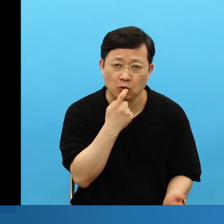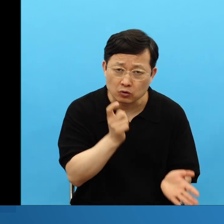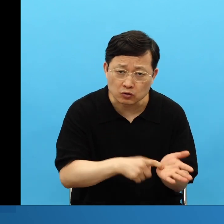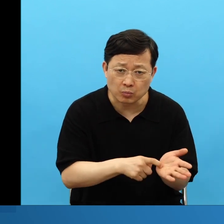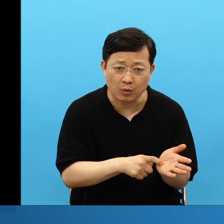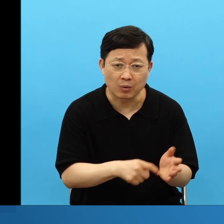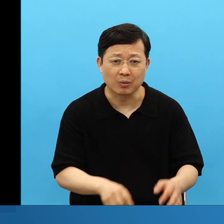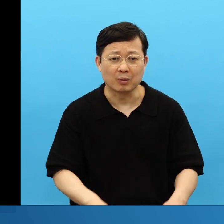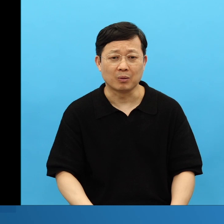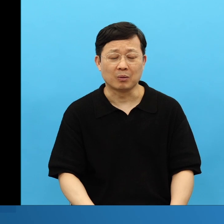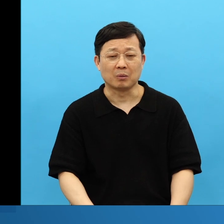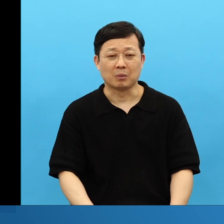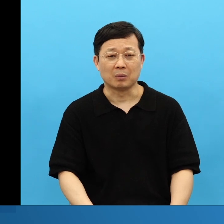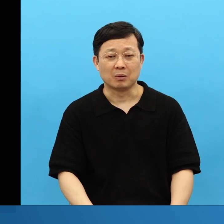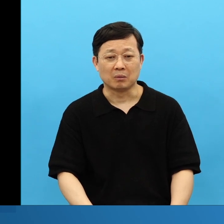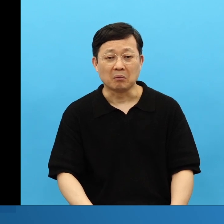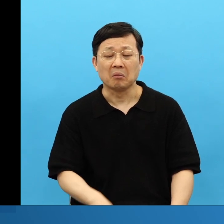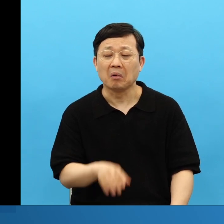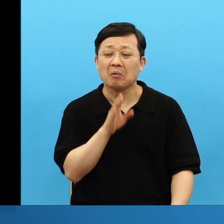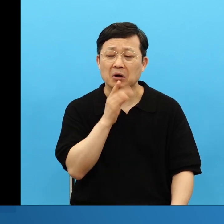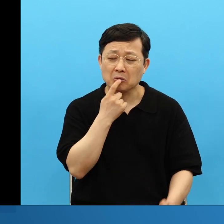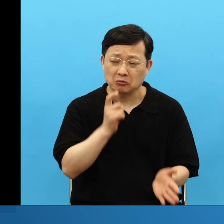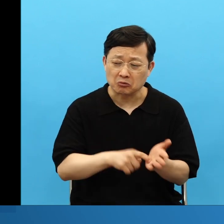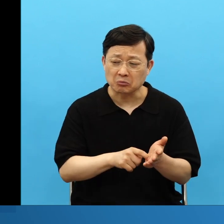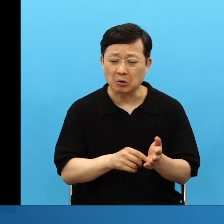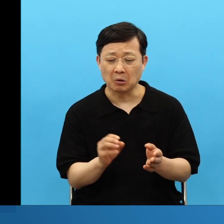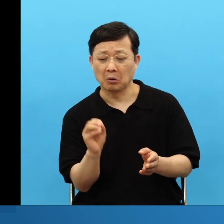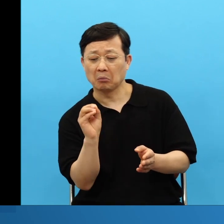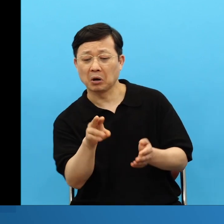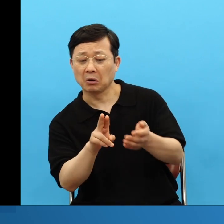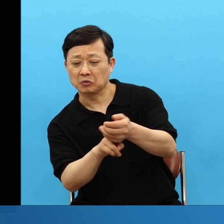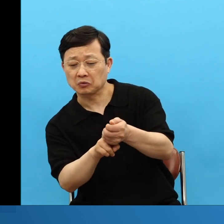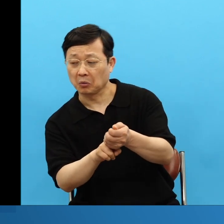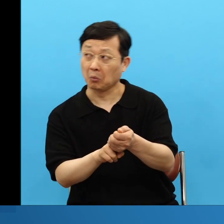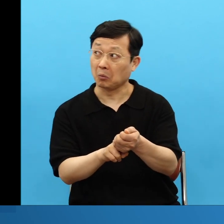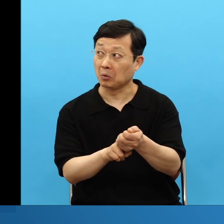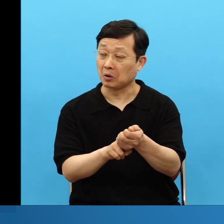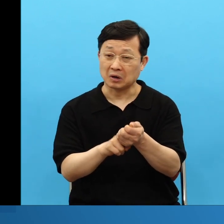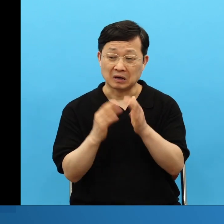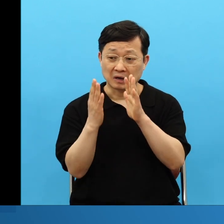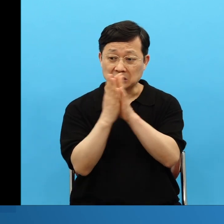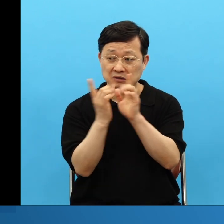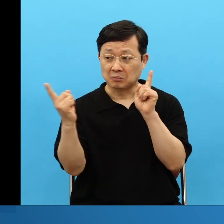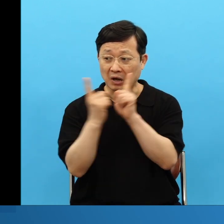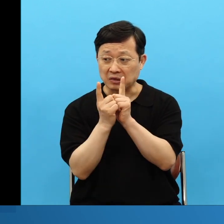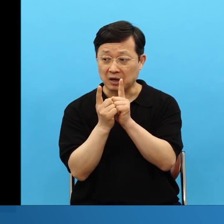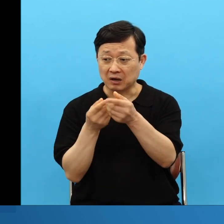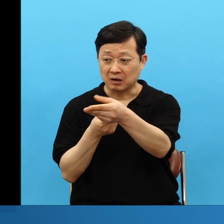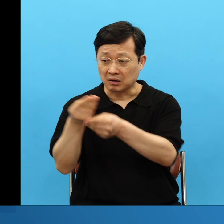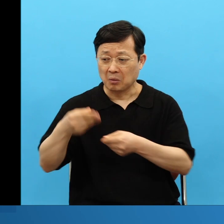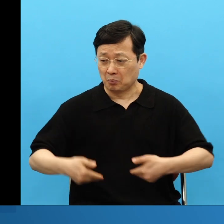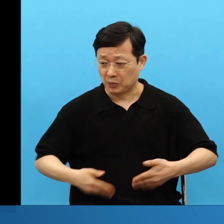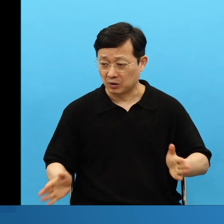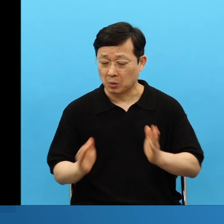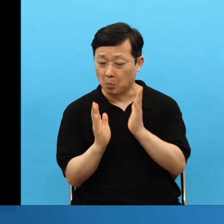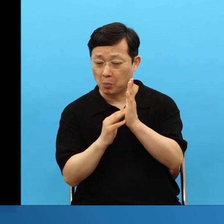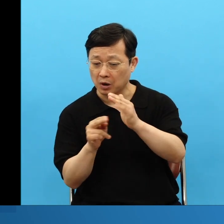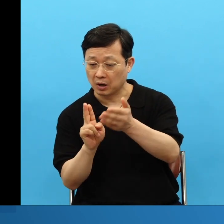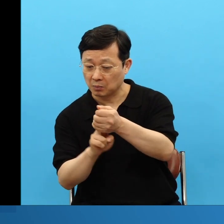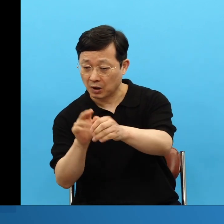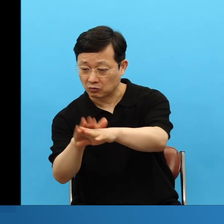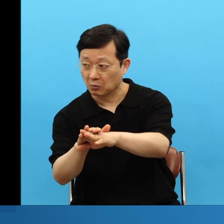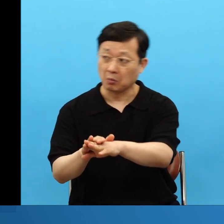수법인가? 맞지? 응, 그래. 그런 거. 요즘은 서로 만나서 거래할 필요도 없다잖아. 심각해,